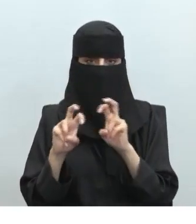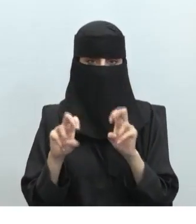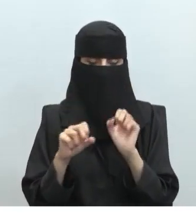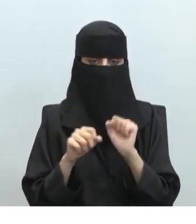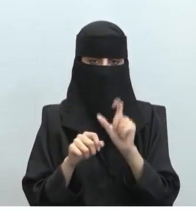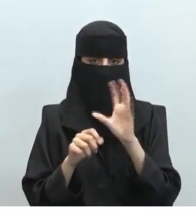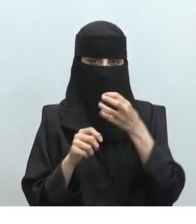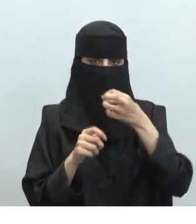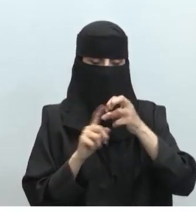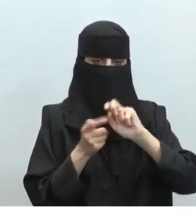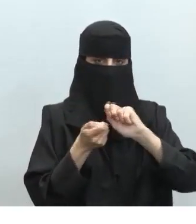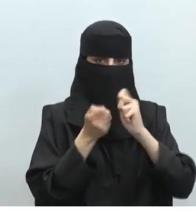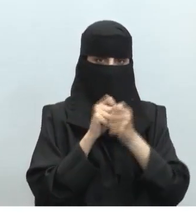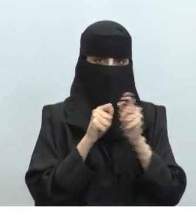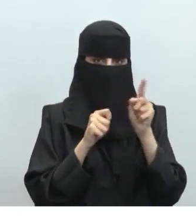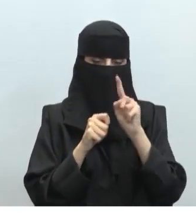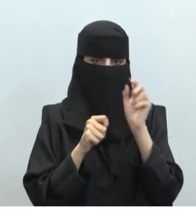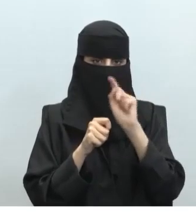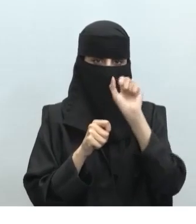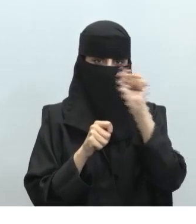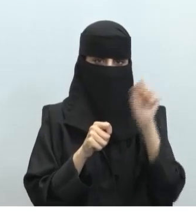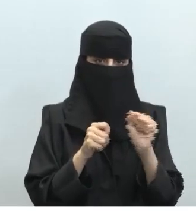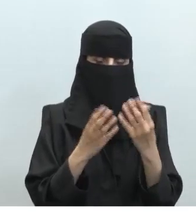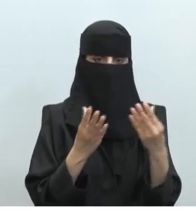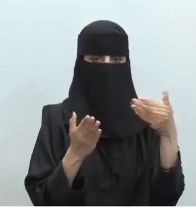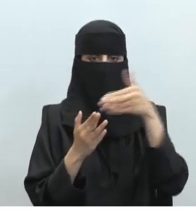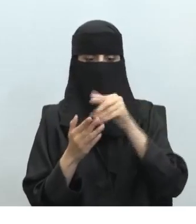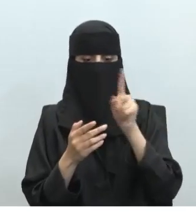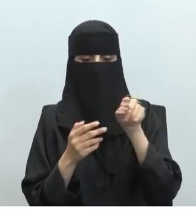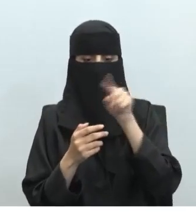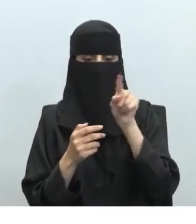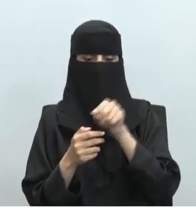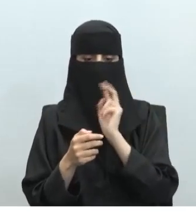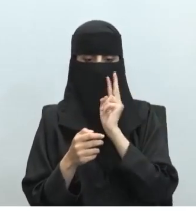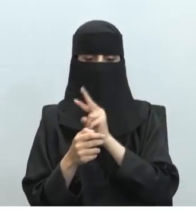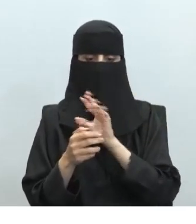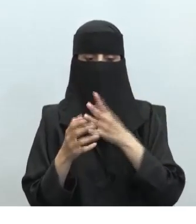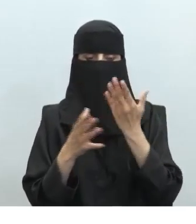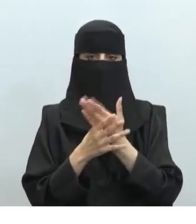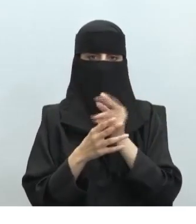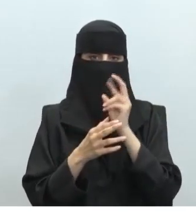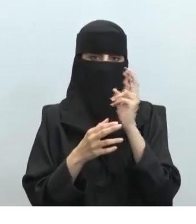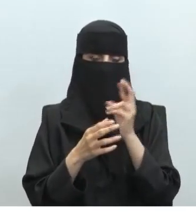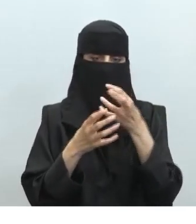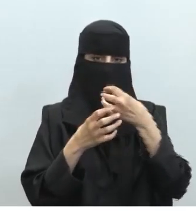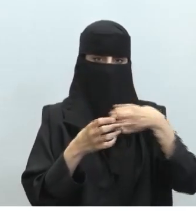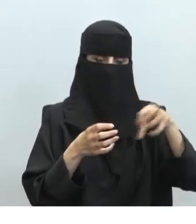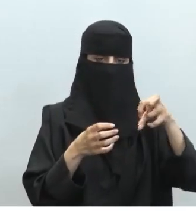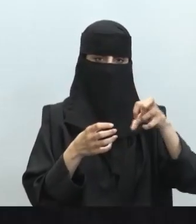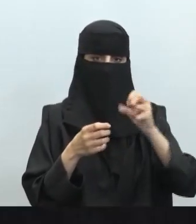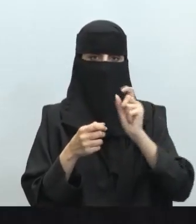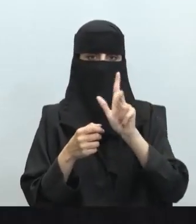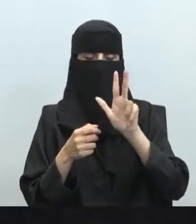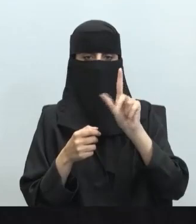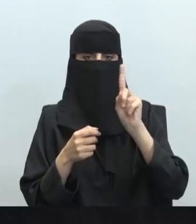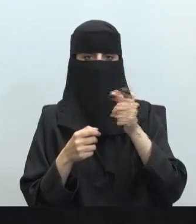من او من اس الى ار بعد عزل الدهون والدي ان ايه والبروتين هذا العالم قام بعزل مكونات البكتيريا عزل الدهون عزل البروتينات